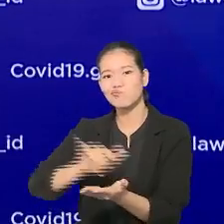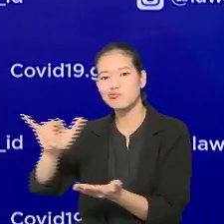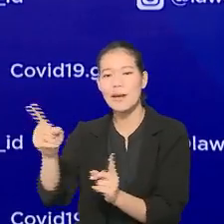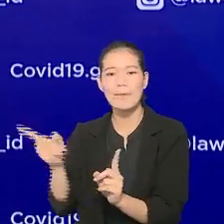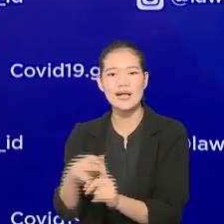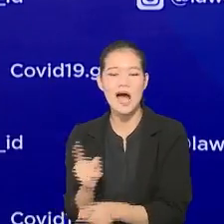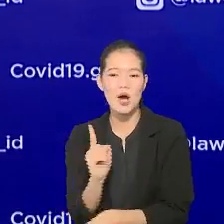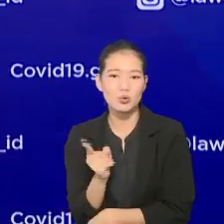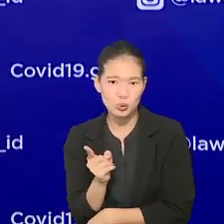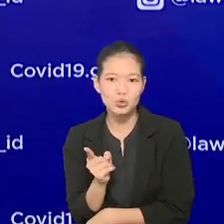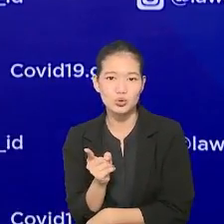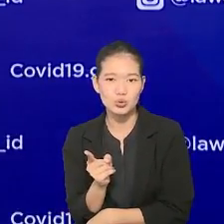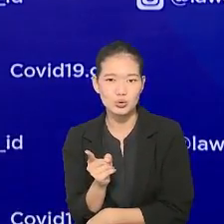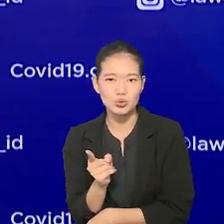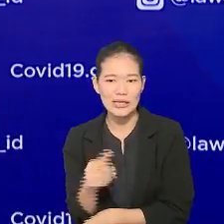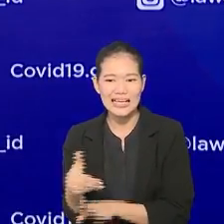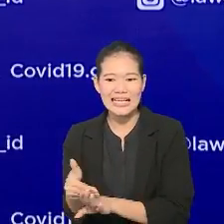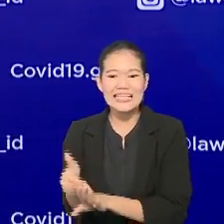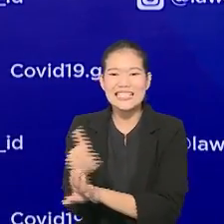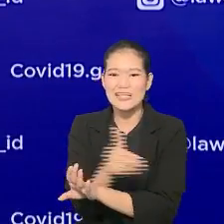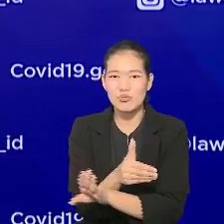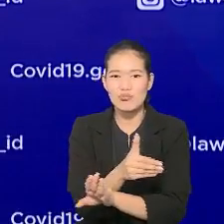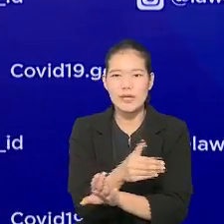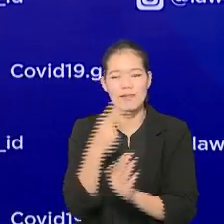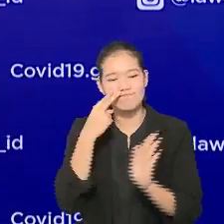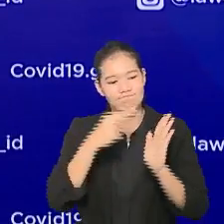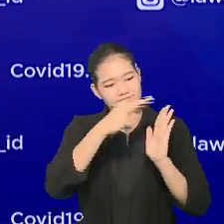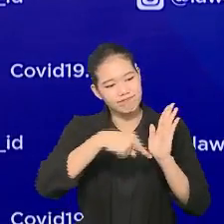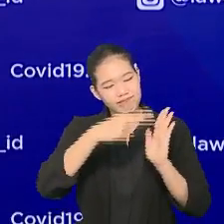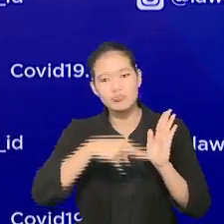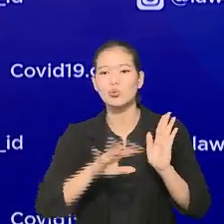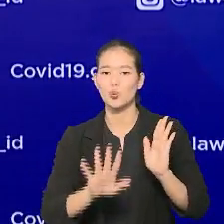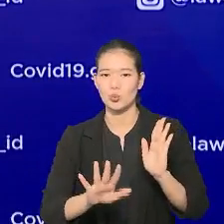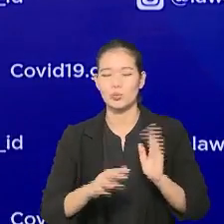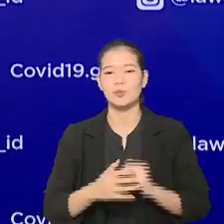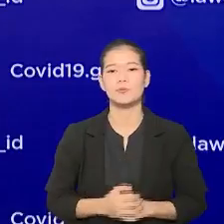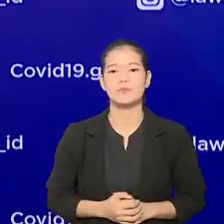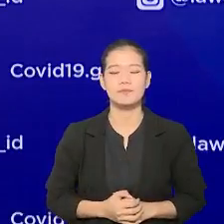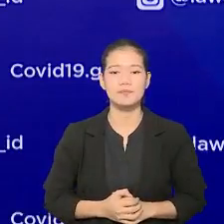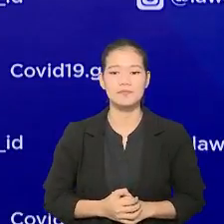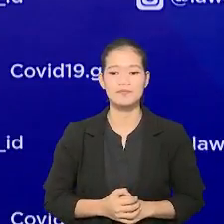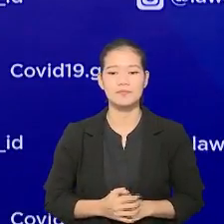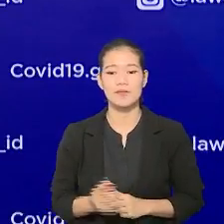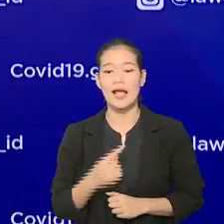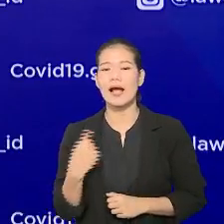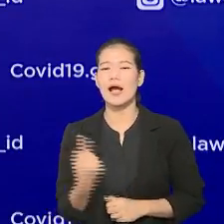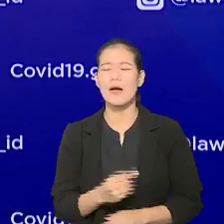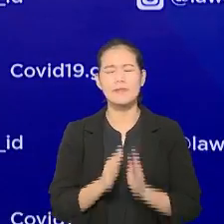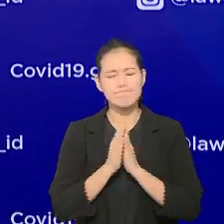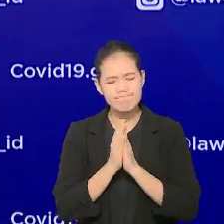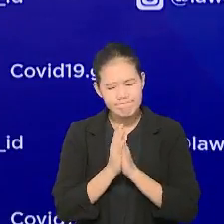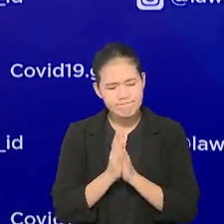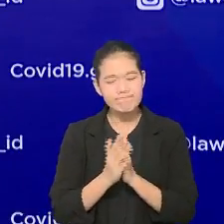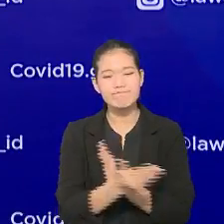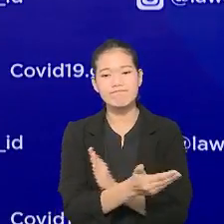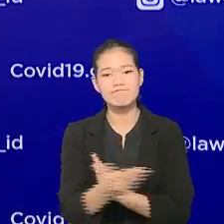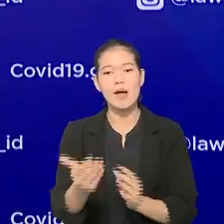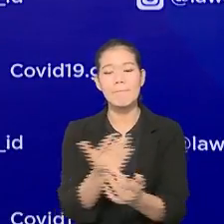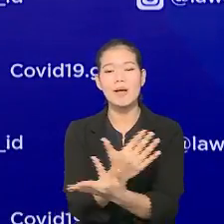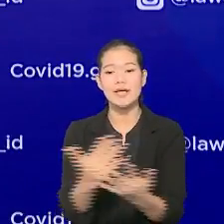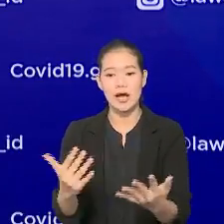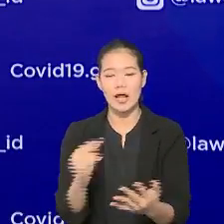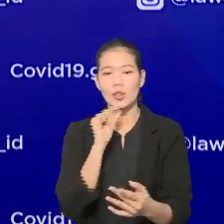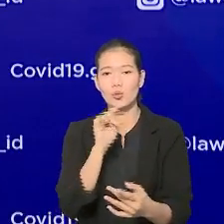ke luar negeri untuk terlebih dahulu memahami isi dari kebijakan tersebut. Kami memohon kesediaan masyarakat